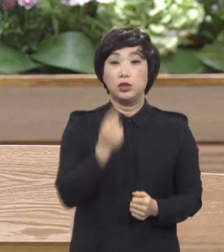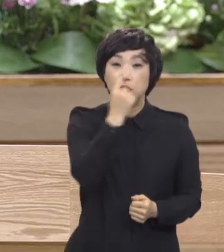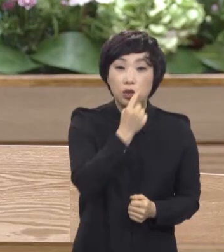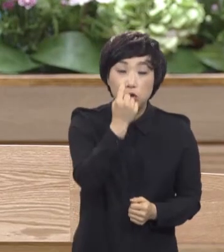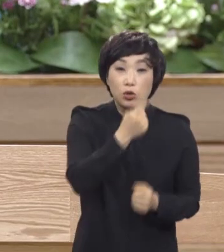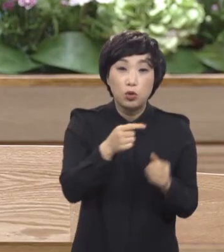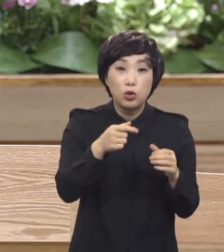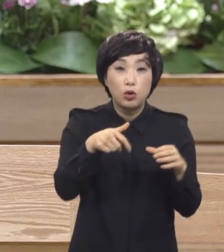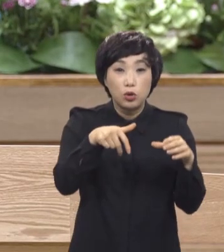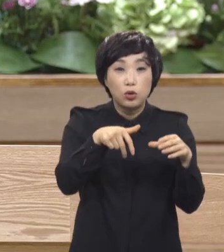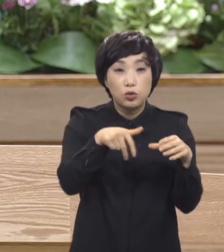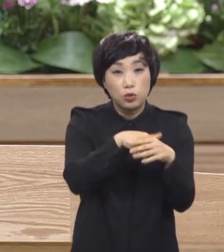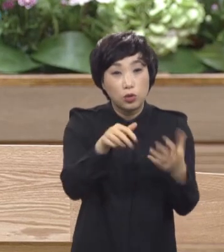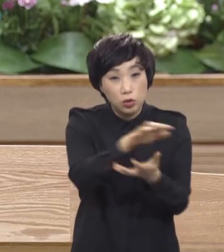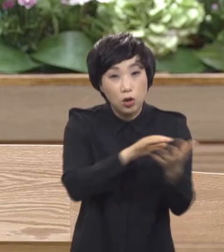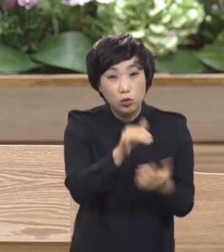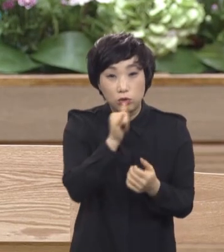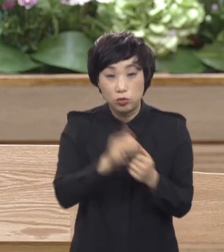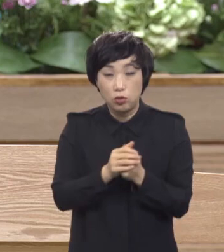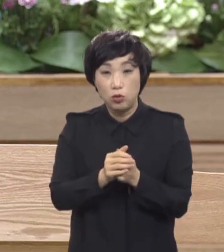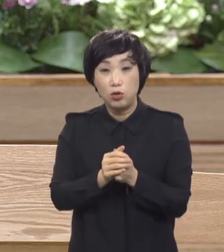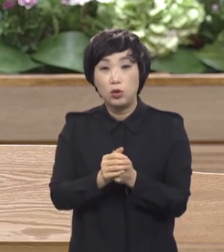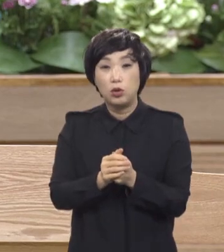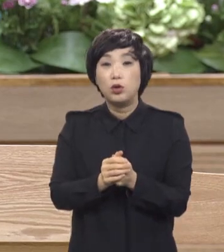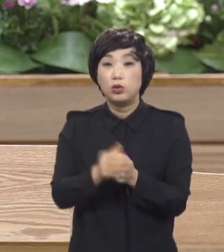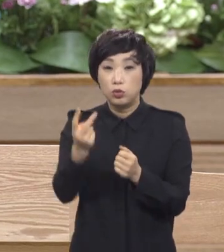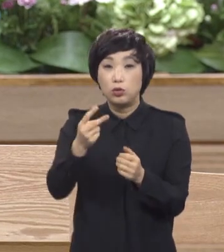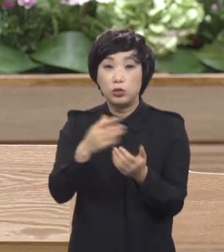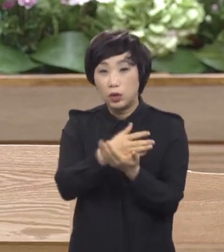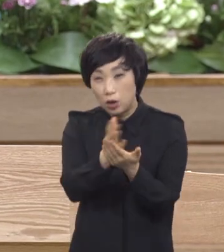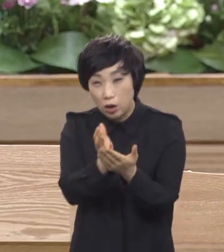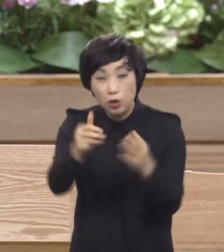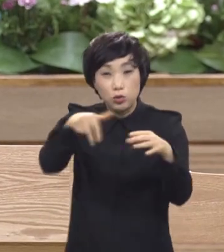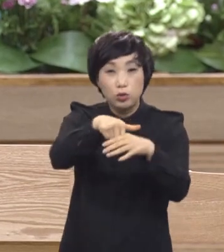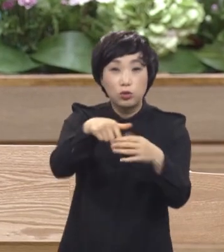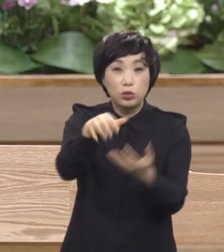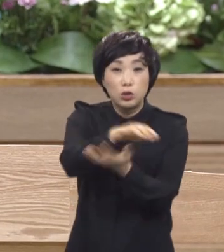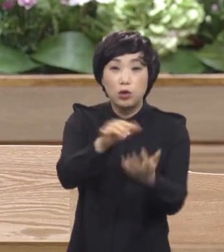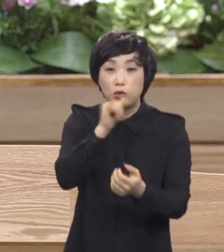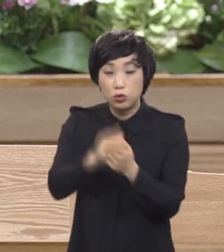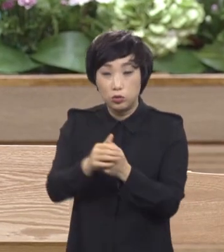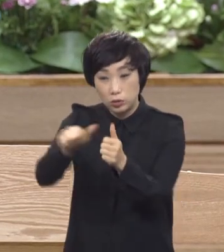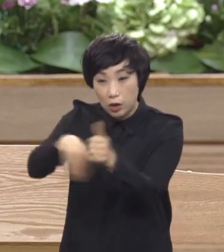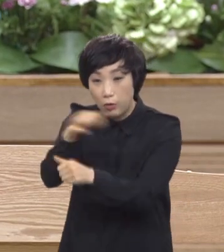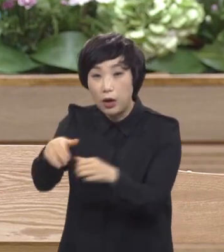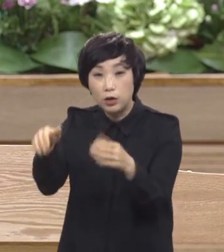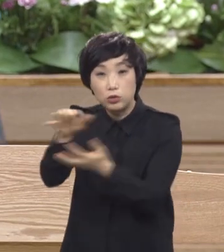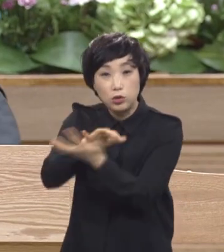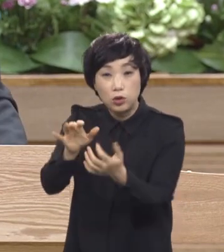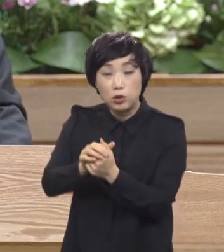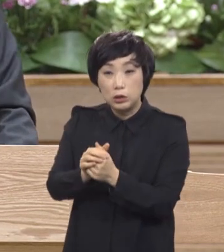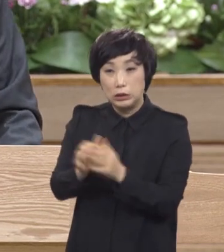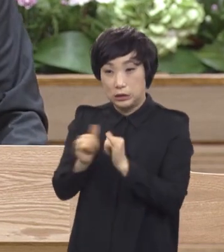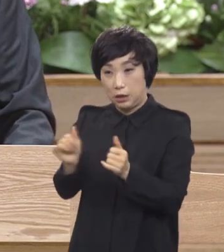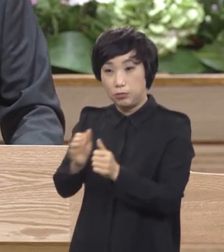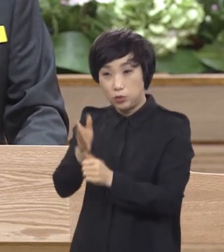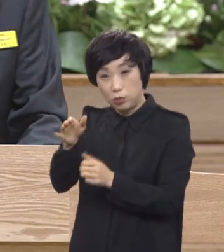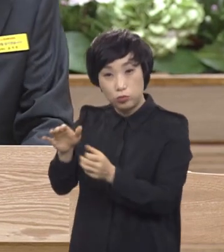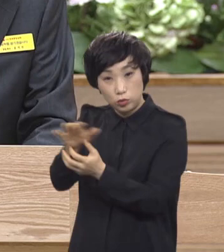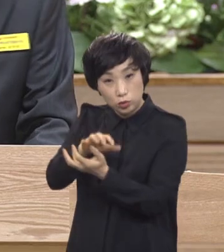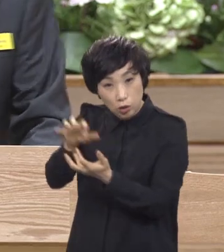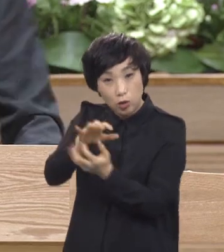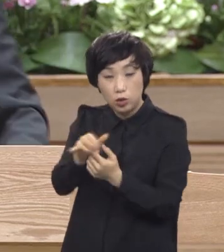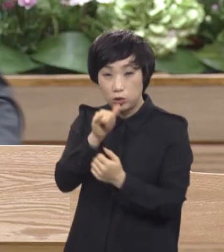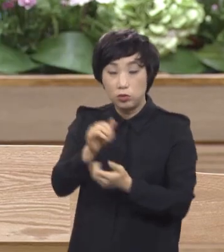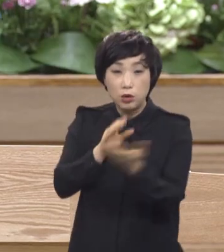혼합주의 현실주의 상황주의 그것도 넘어서 인본주의 그것도 넘어서